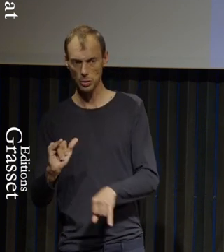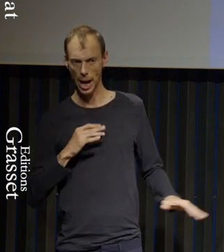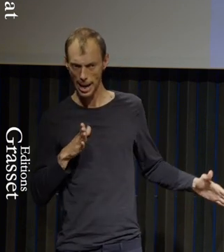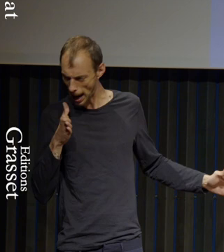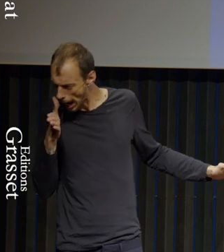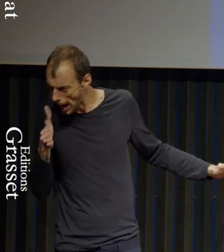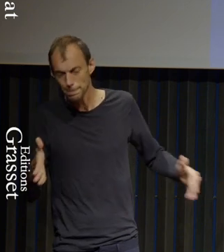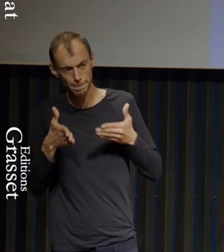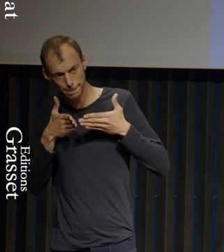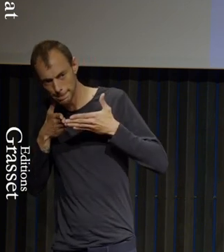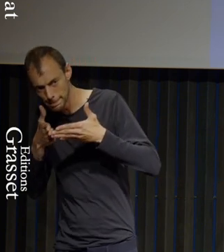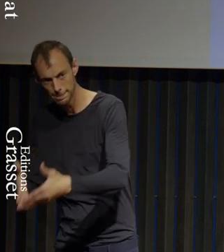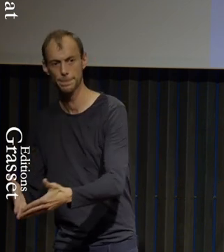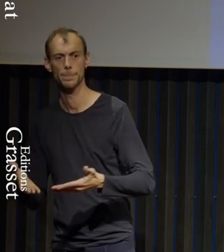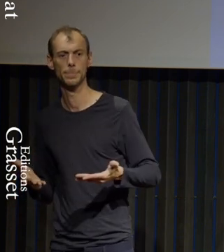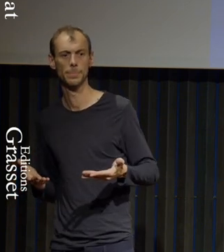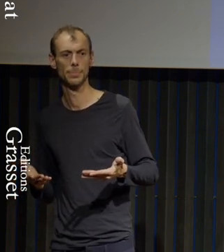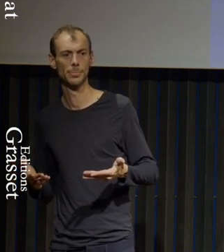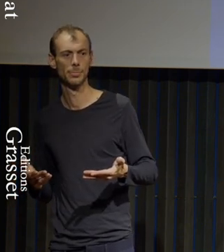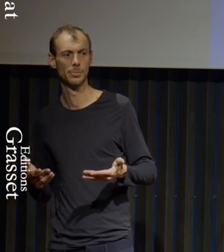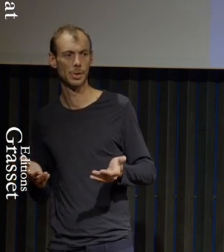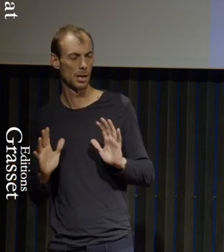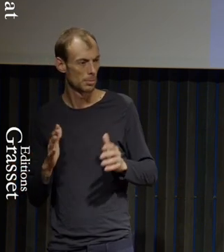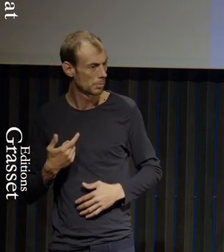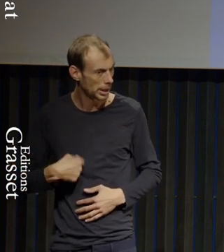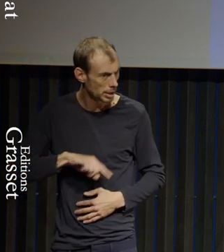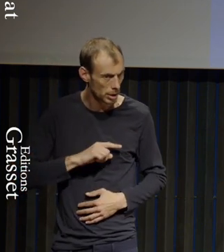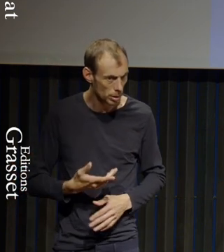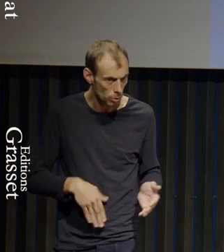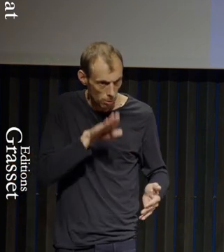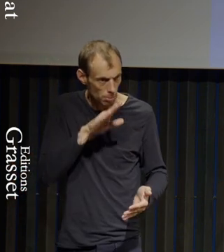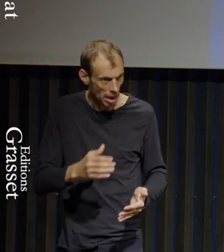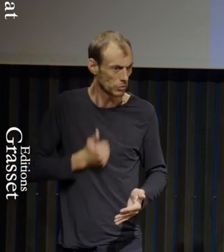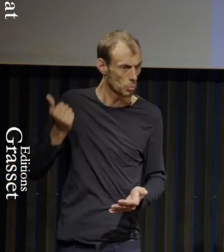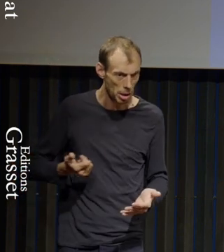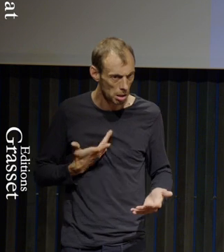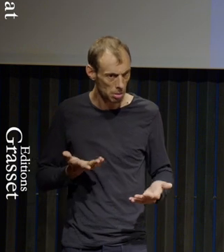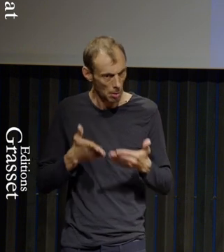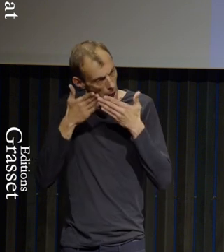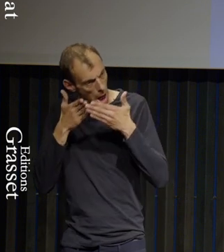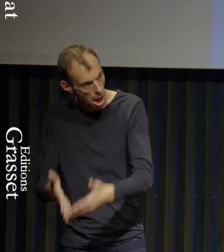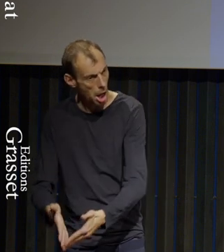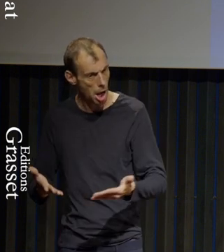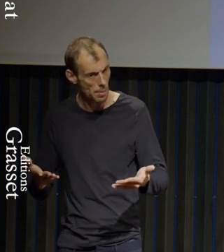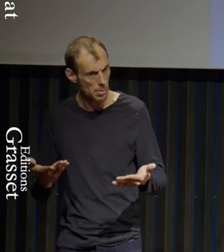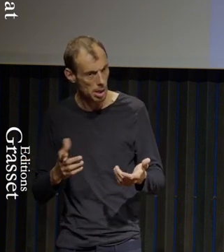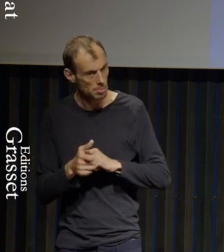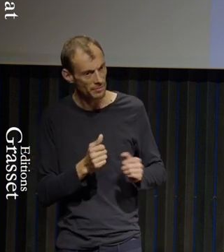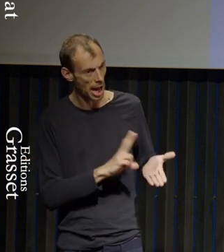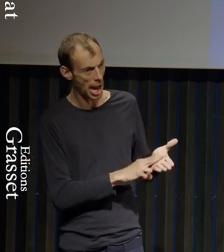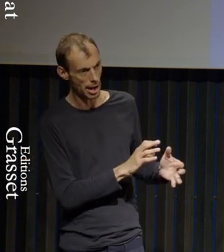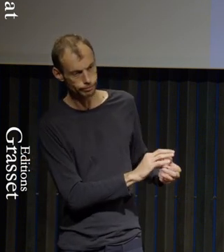brouiller soi-même, notre propre cerveau, et s'enfoncer dans les maladies mentales ? Alors, c'est une vraie question hein,